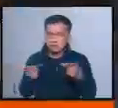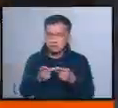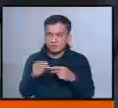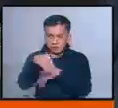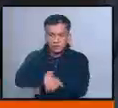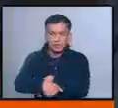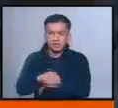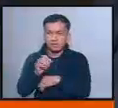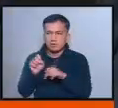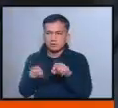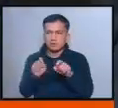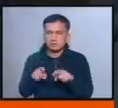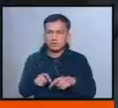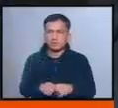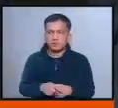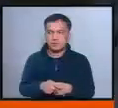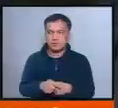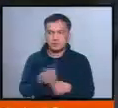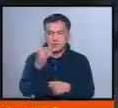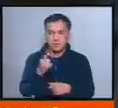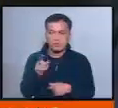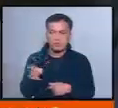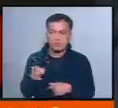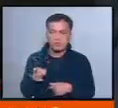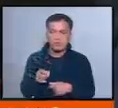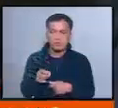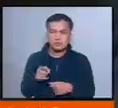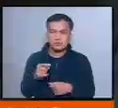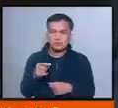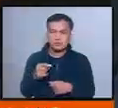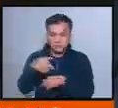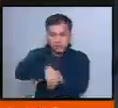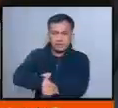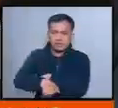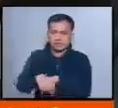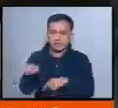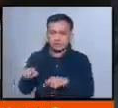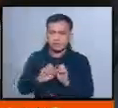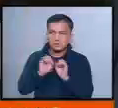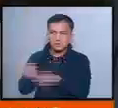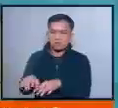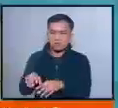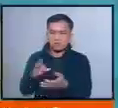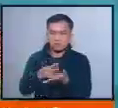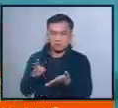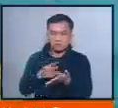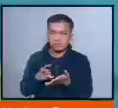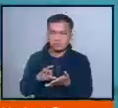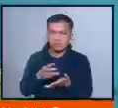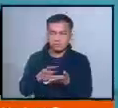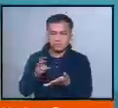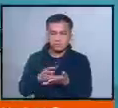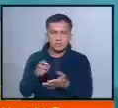po nagtitinda. Kaya po, dito sa sa gabi, dito nila tinambak yung mga basura. Mga basura ng